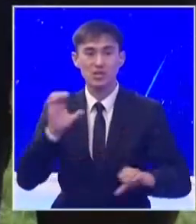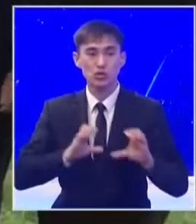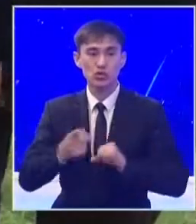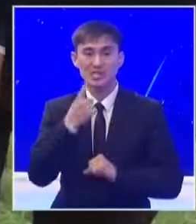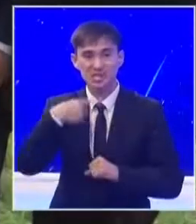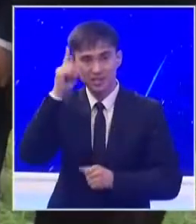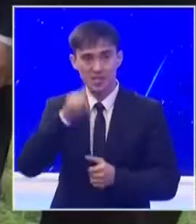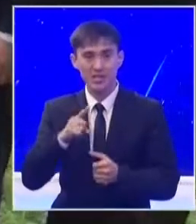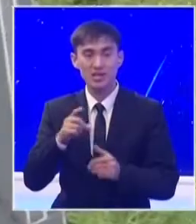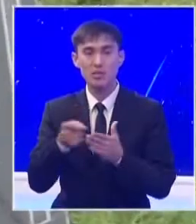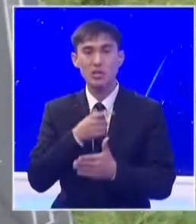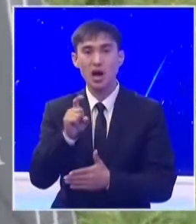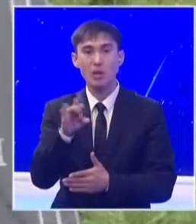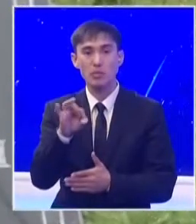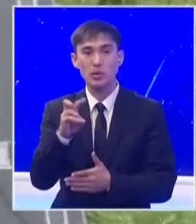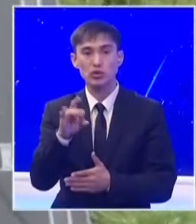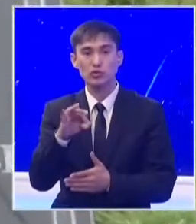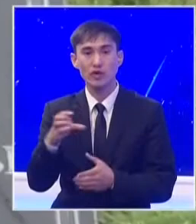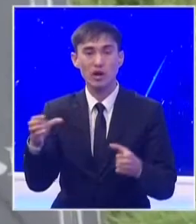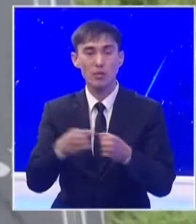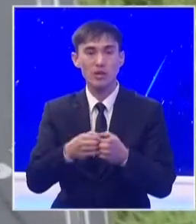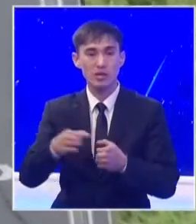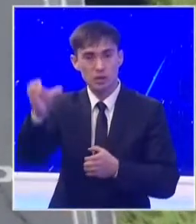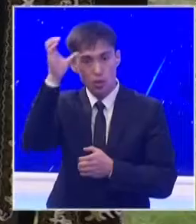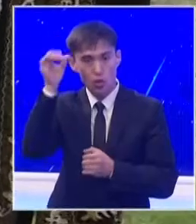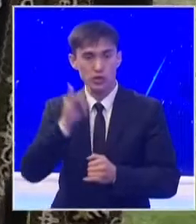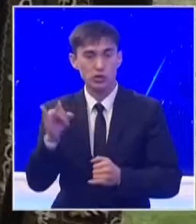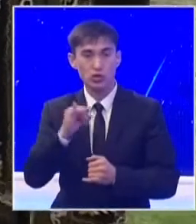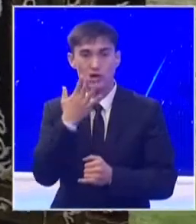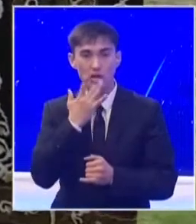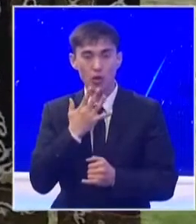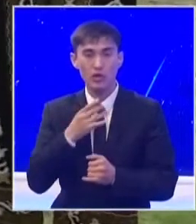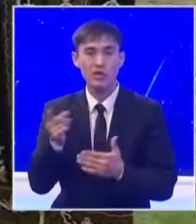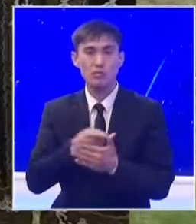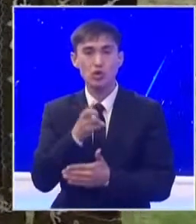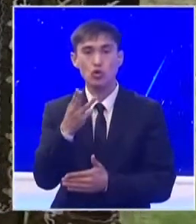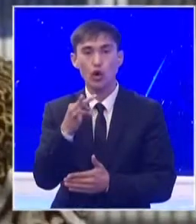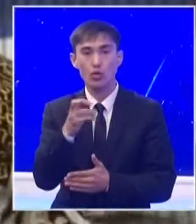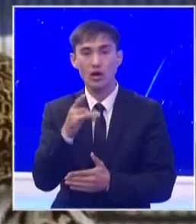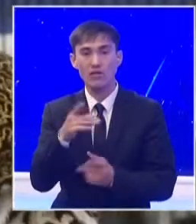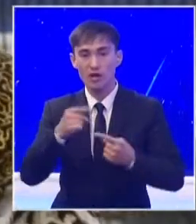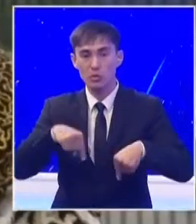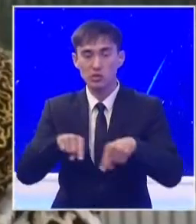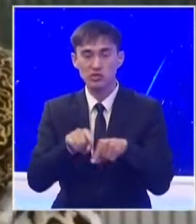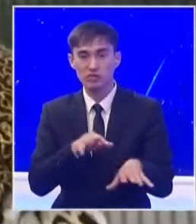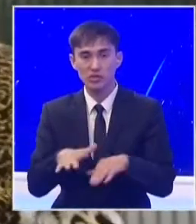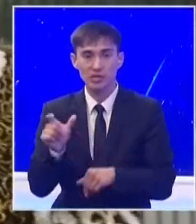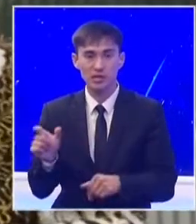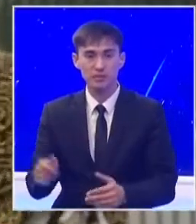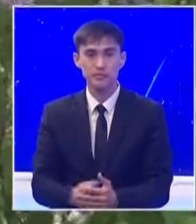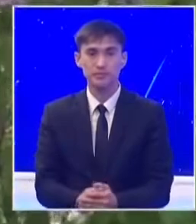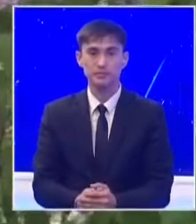меня ахмета байтурсынова комитета науки института истории и этнологии имени шокана валиханова и общественные деятели